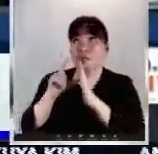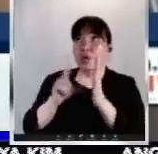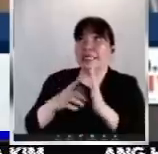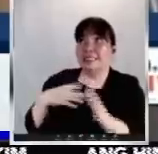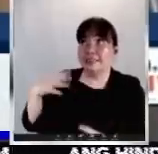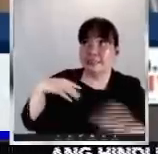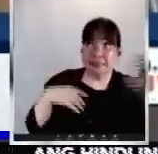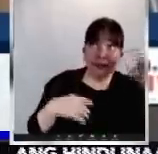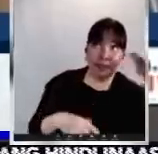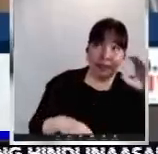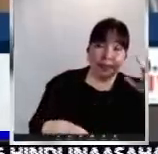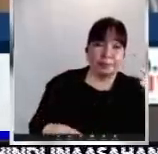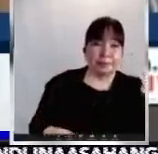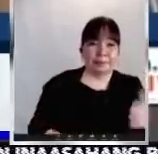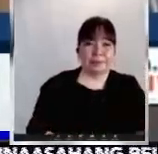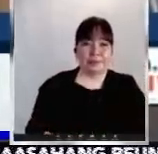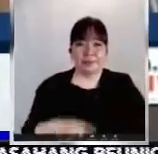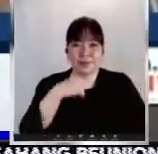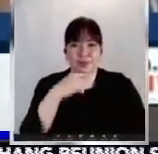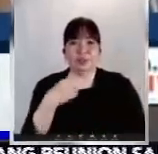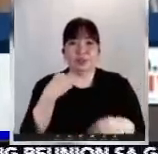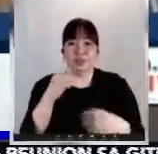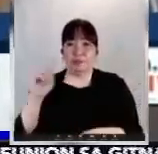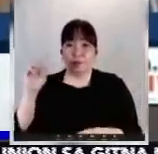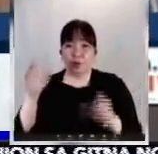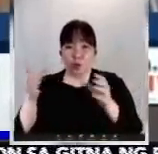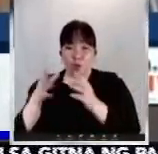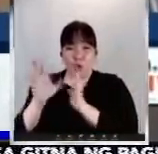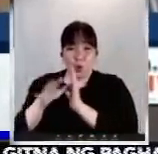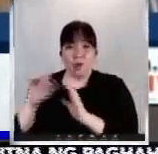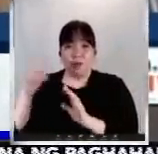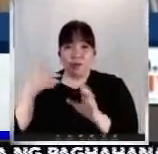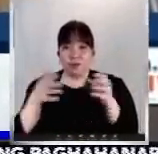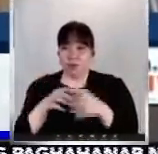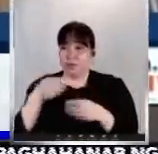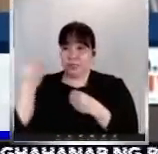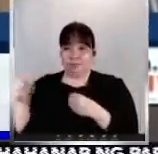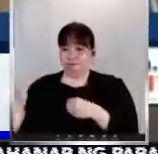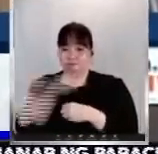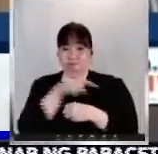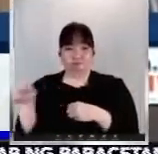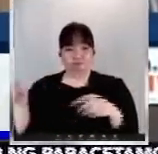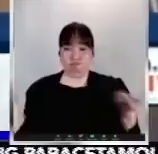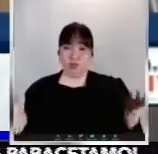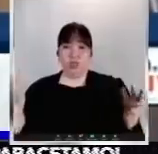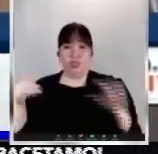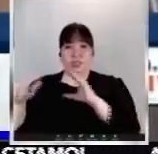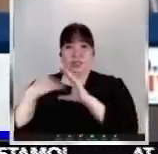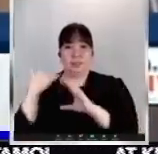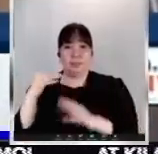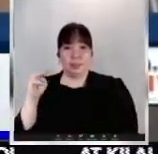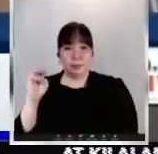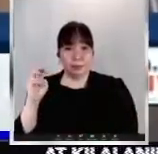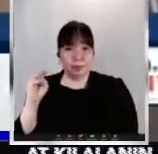ito. Binigyan ng COMELEC First Division ang magkabilang panig ng hanggang Linggo para ma-email ang kanilang memorandum at hanggang